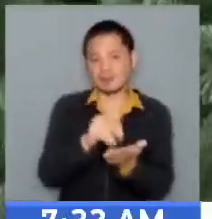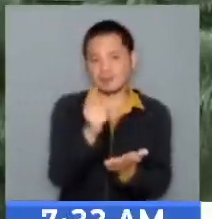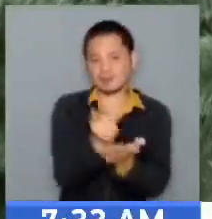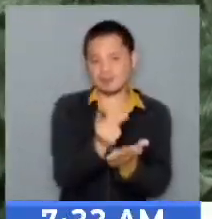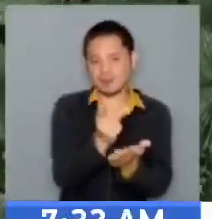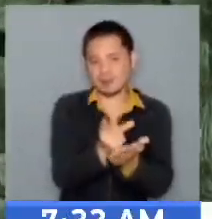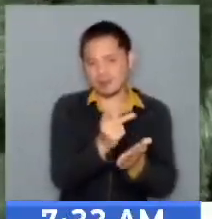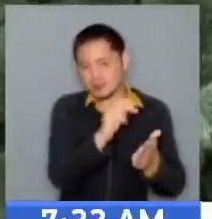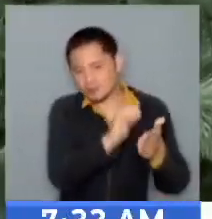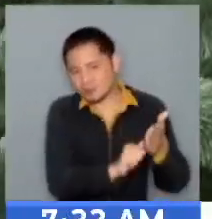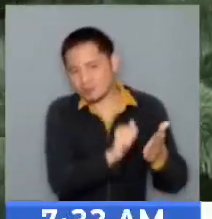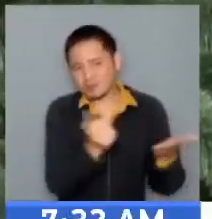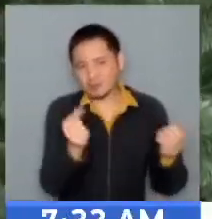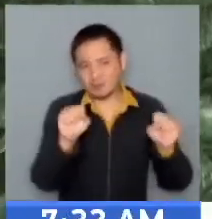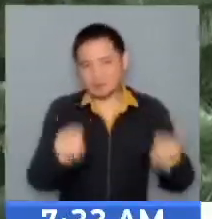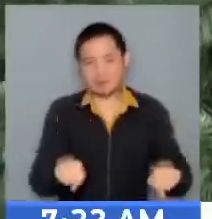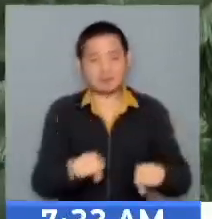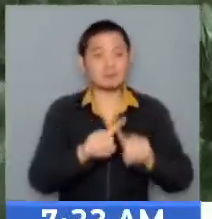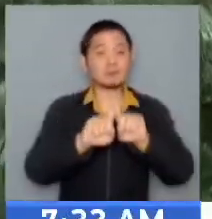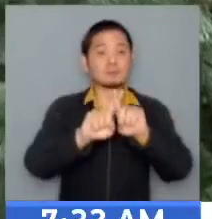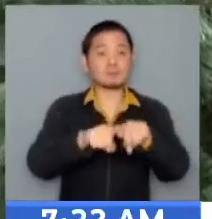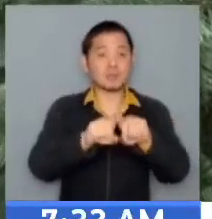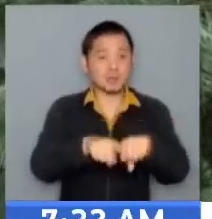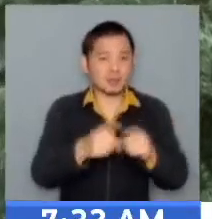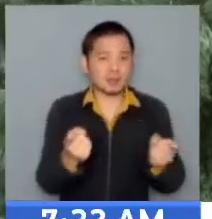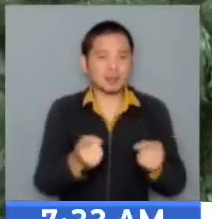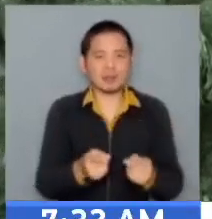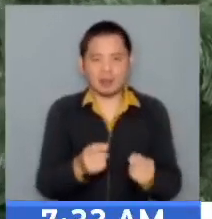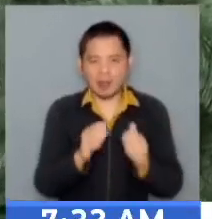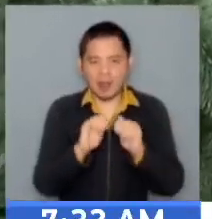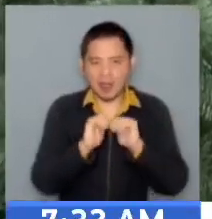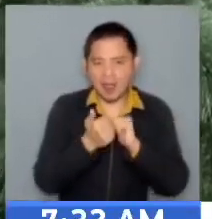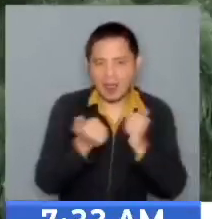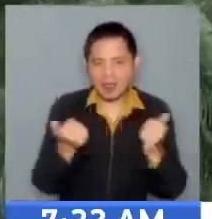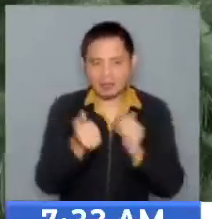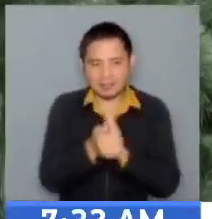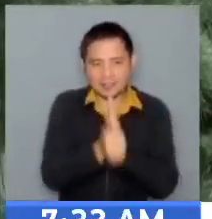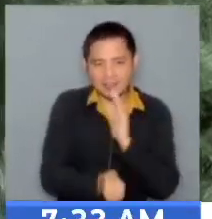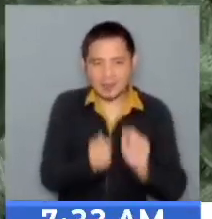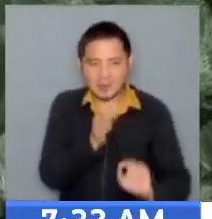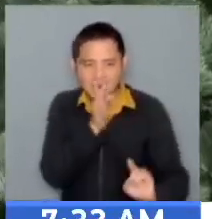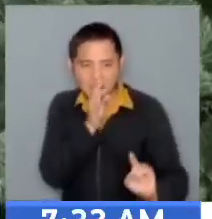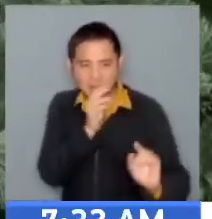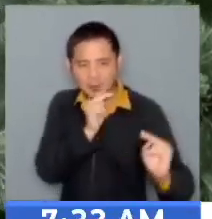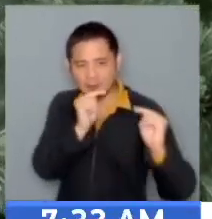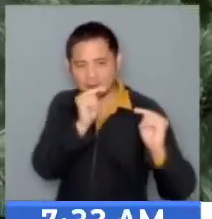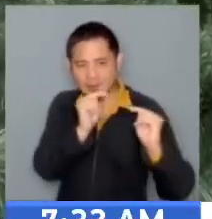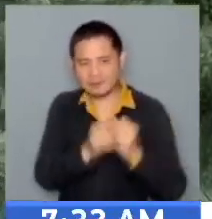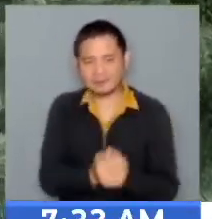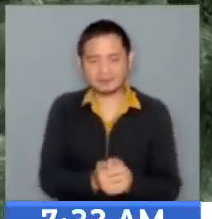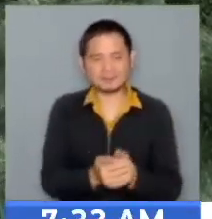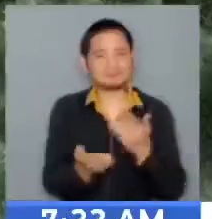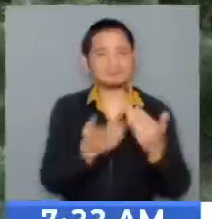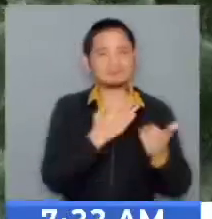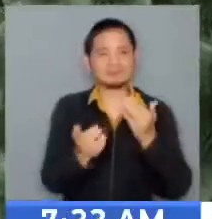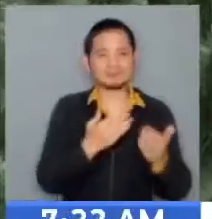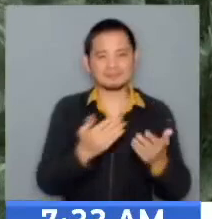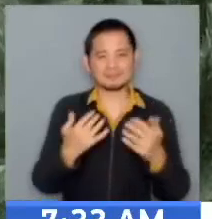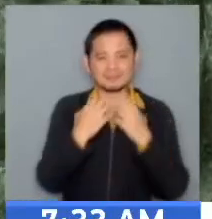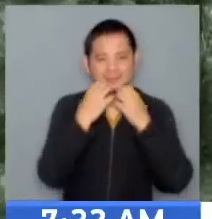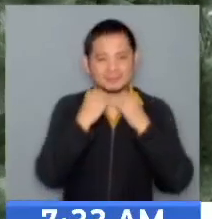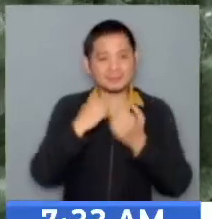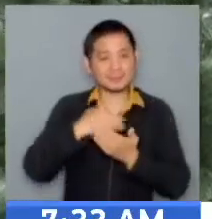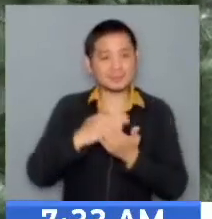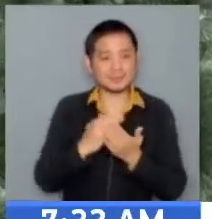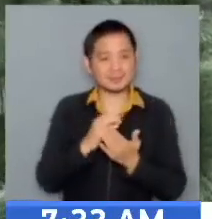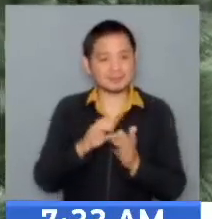nagtitinda. Depende na lang kung gaano sila kagaling tumawad. So ano pa hinihintay ng mga kapuso natin? Dalhin nyo lamang po yung budget nyo. Makakamura kayo at makakatawad